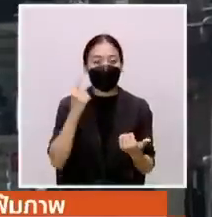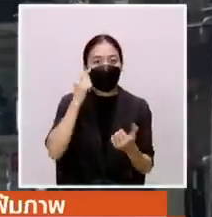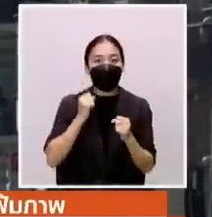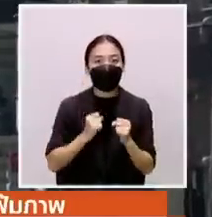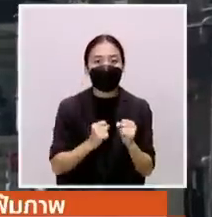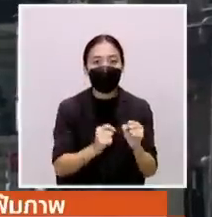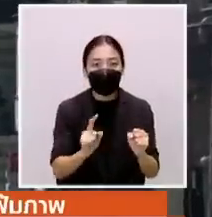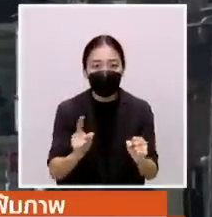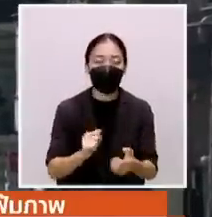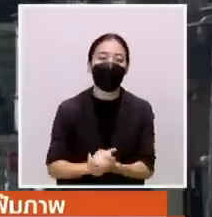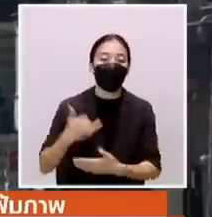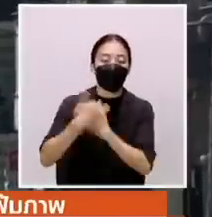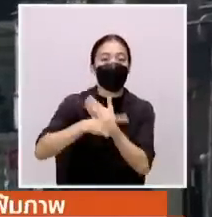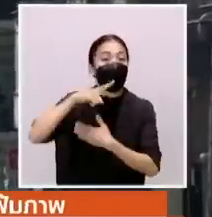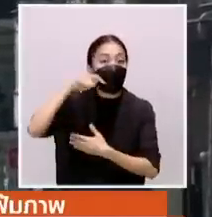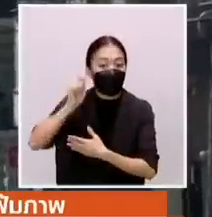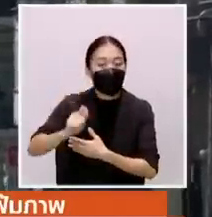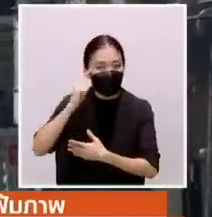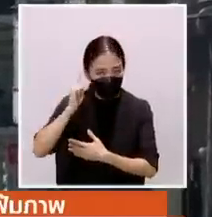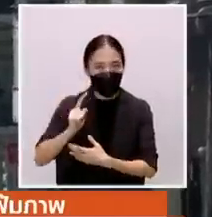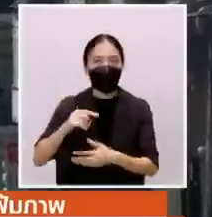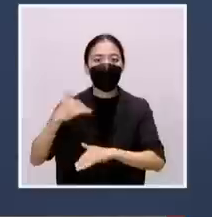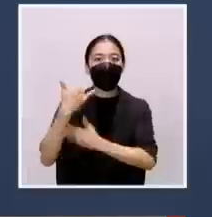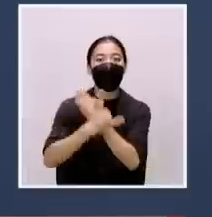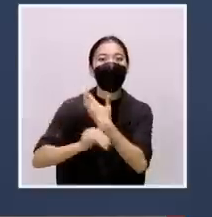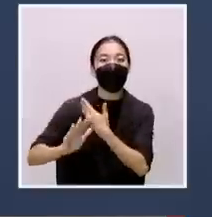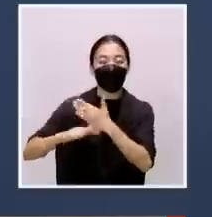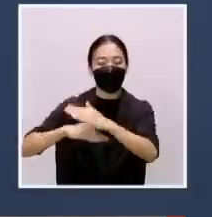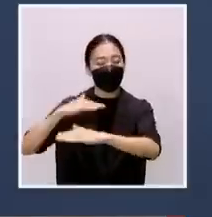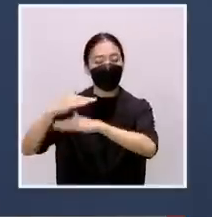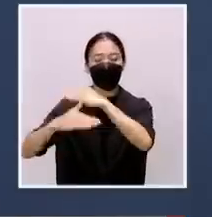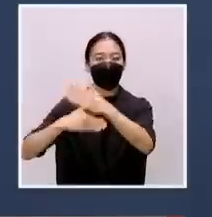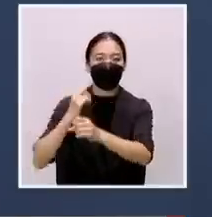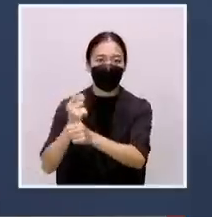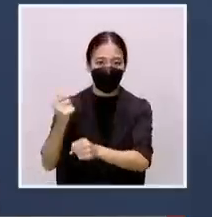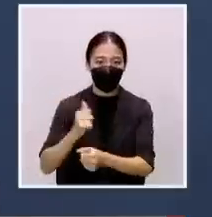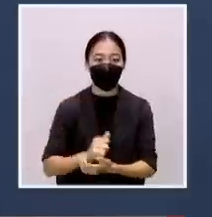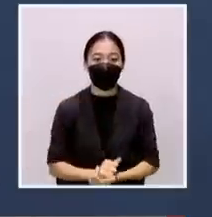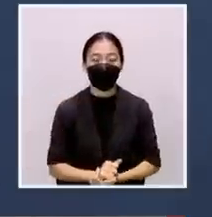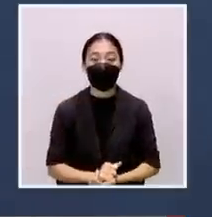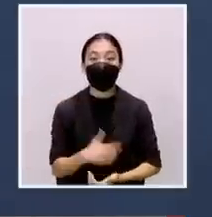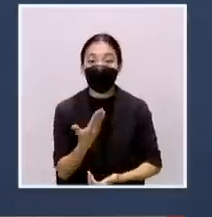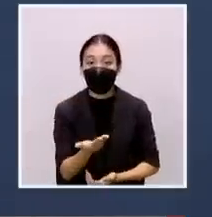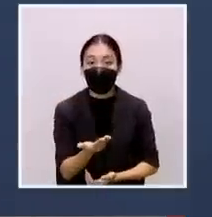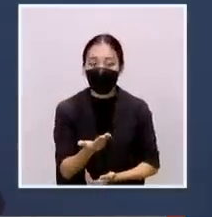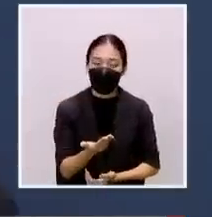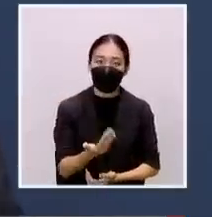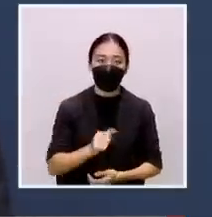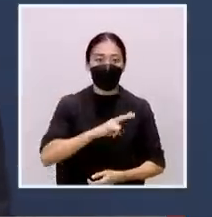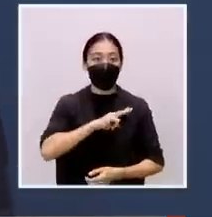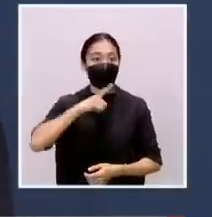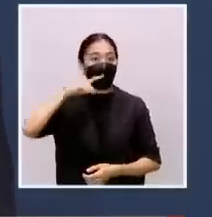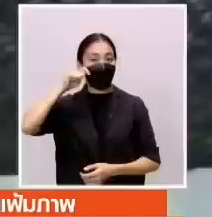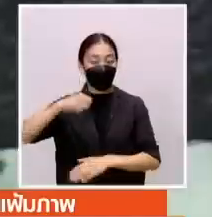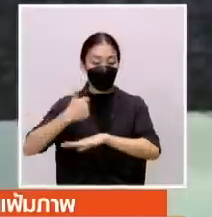ในวันเดียวกันนั้นนะครับประธานาธิบดีวโลดิเมียร์เซเลนสกี้ของยูเครนได้เปิดเผยผ่านทวิตเตอร์ครับว่าเขาเนี่ยได้หารือทางโทรศั